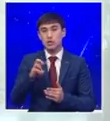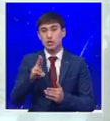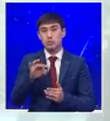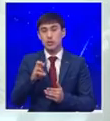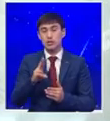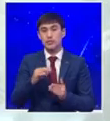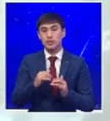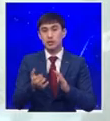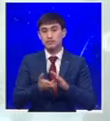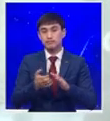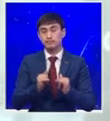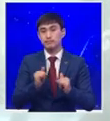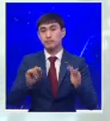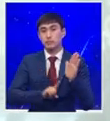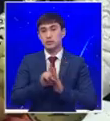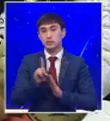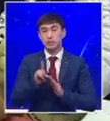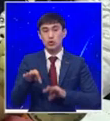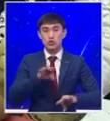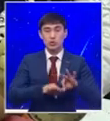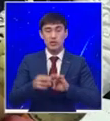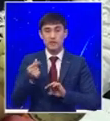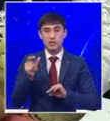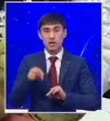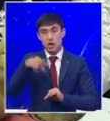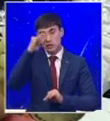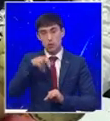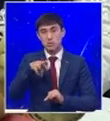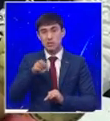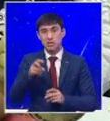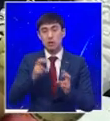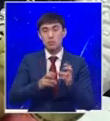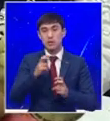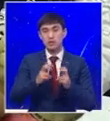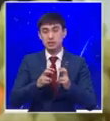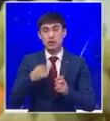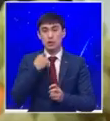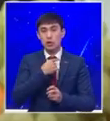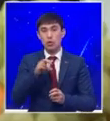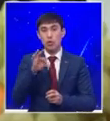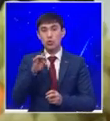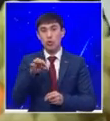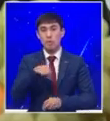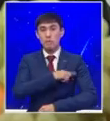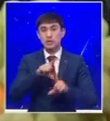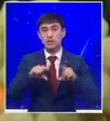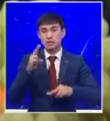байыту кешені қолға алынды. Жобаның инвесторы Қазақмыс корпорациясы. Талдықорған қаласында онкологиялық